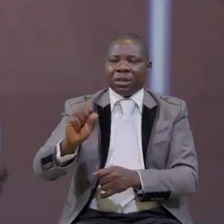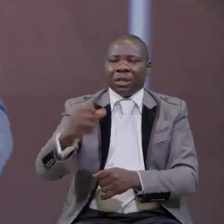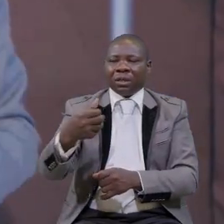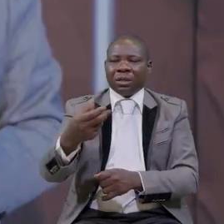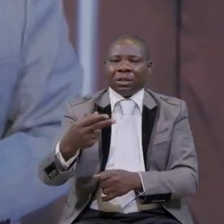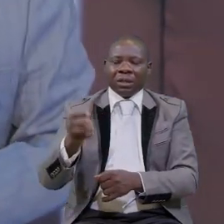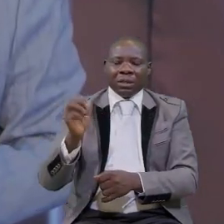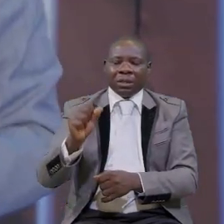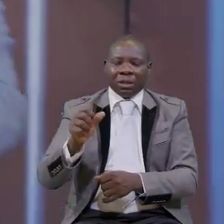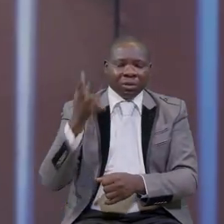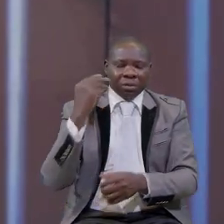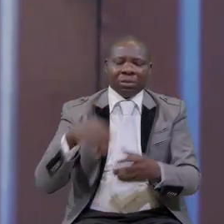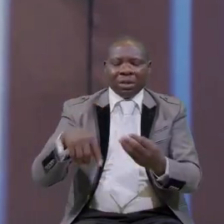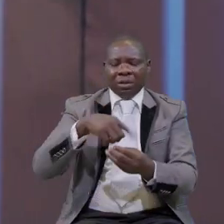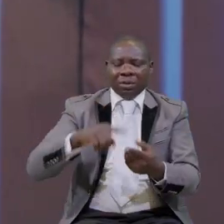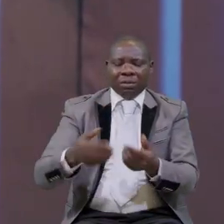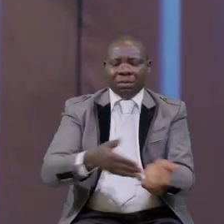il était sur le point de mourir.